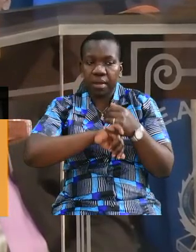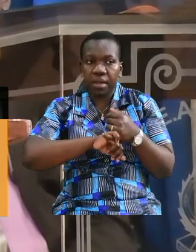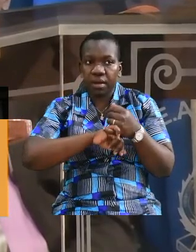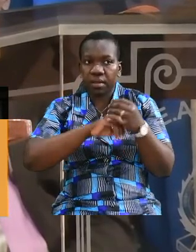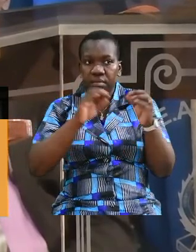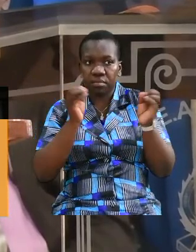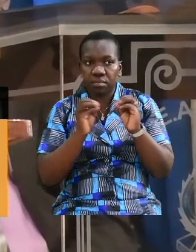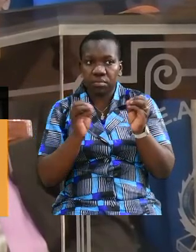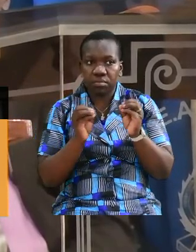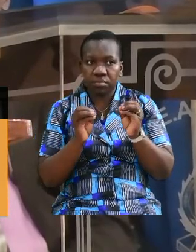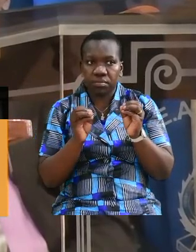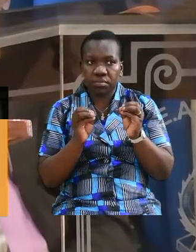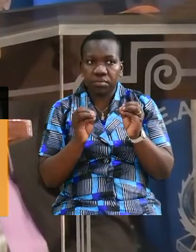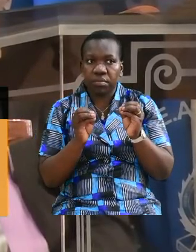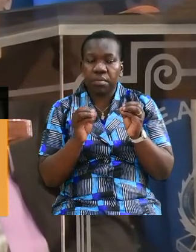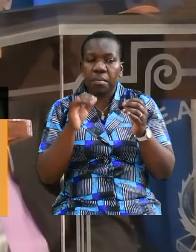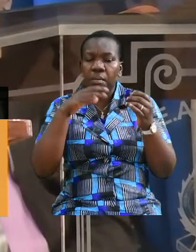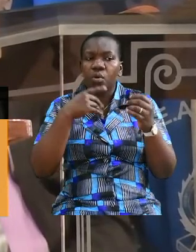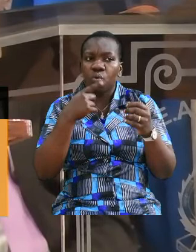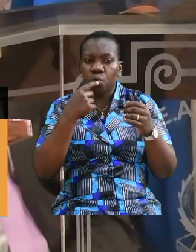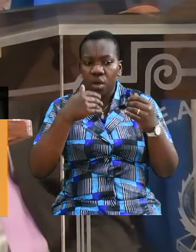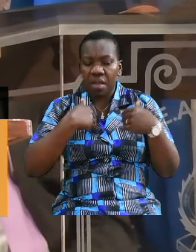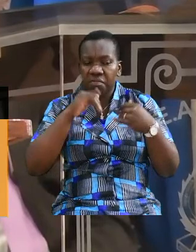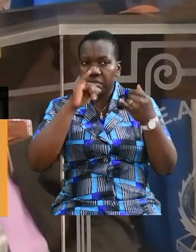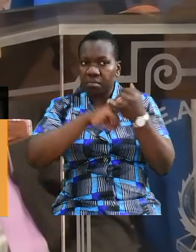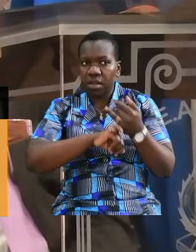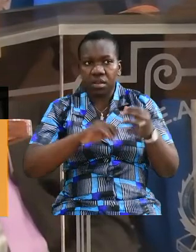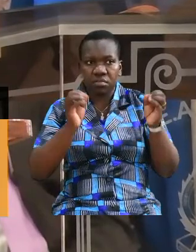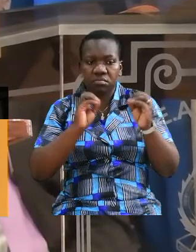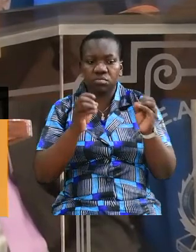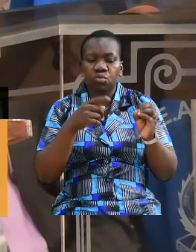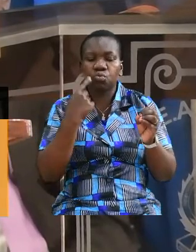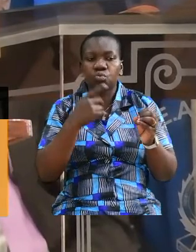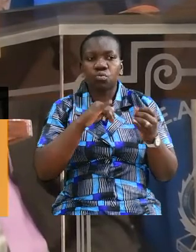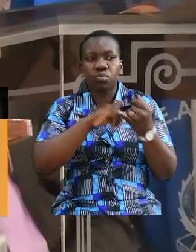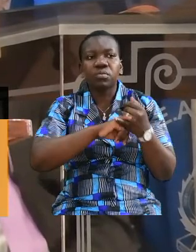Kikuyu hii Sunday ya tarehe 26.